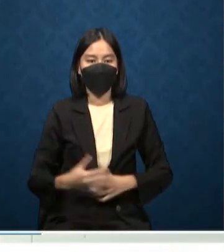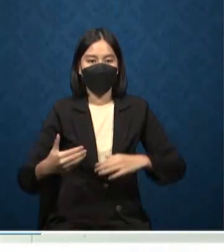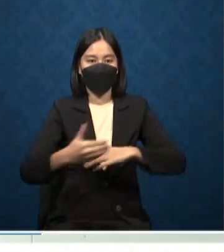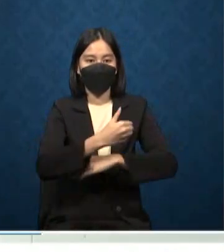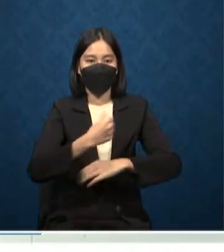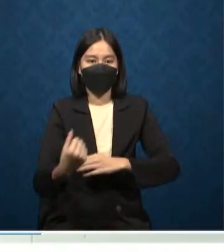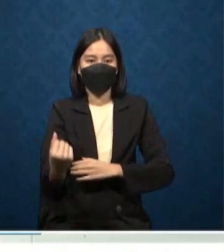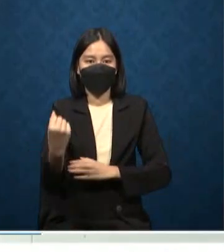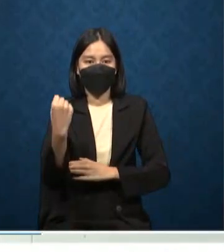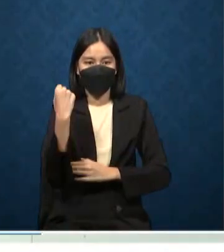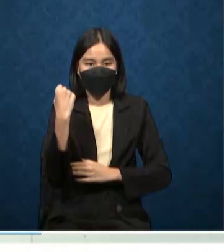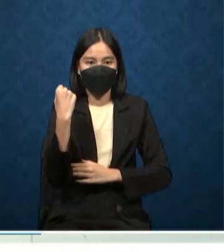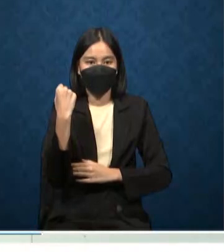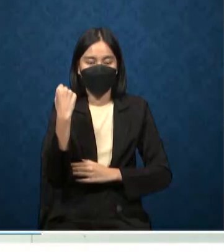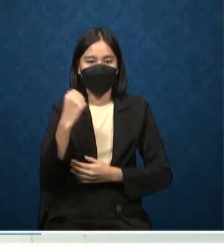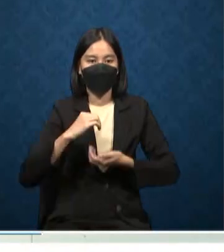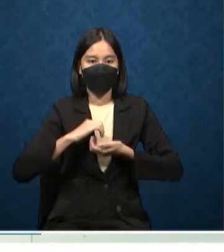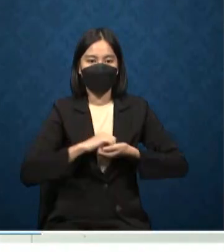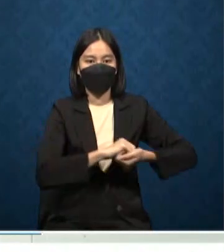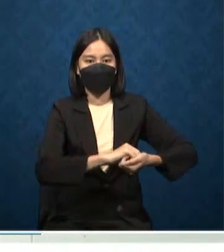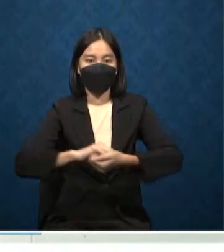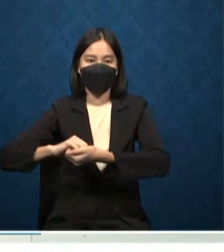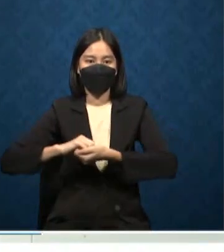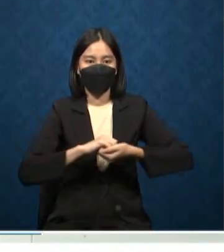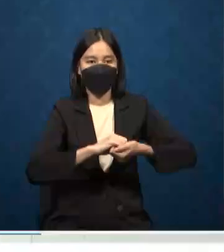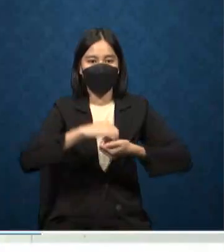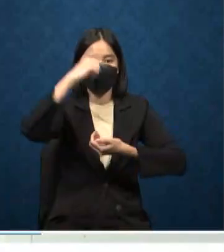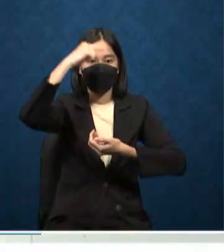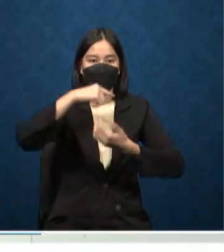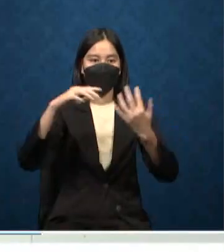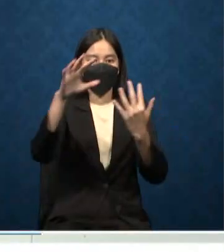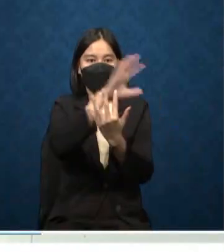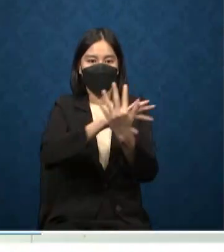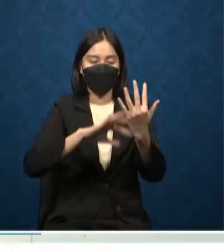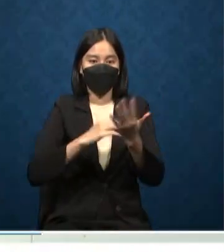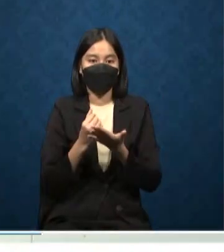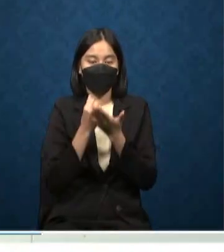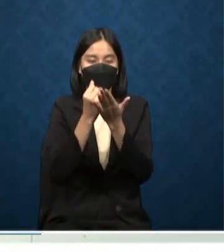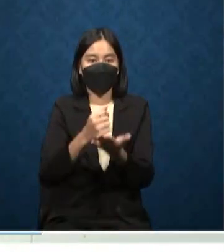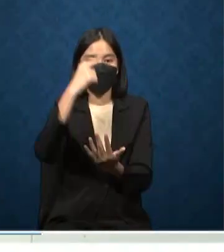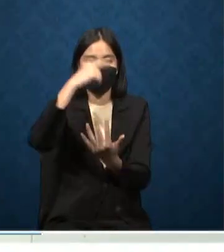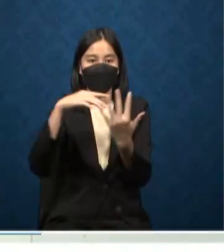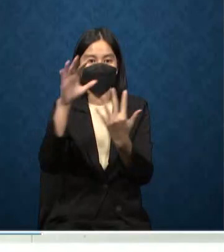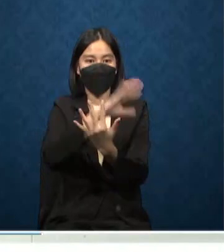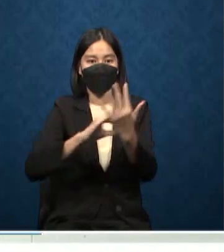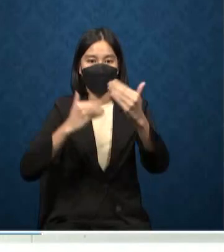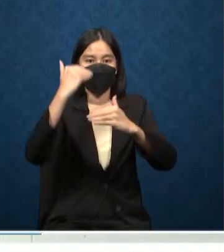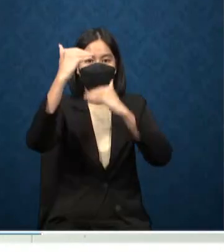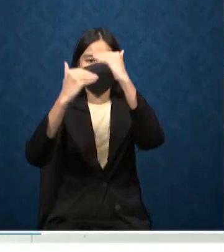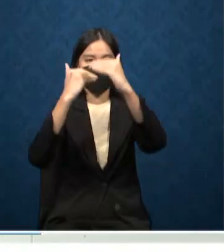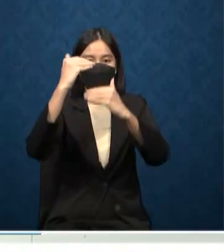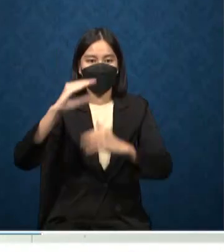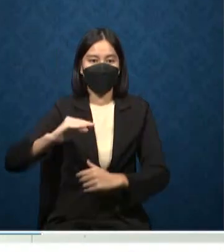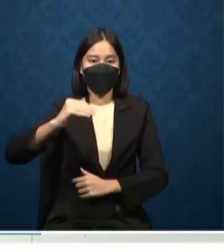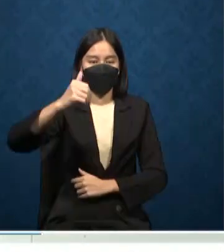เมืองการสร้างความสมัครสมานสามัคคีของคนในชาติส่งผลให้ประเทศชาติเกิดความเจริญรุ่งเรือง